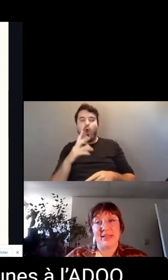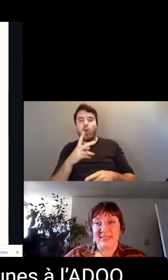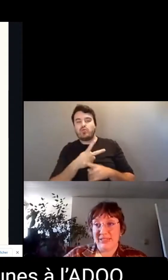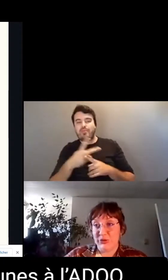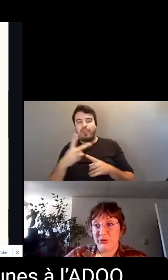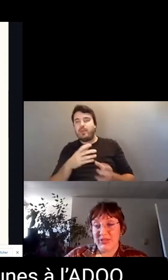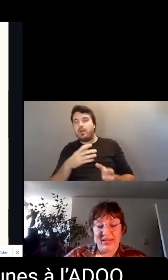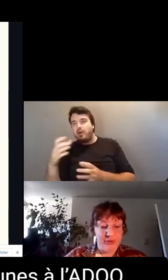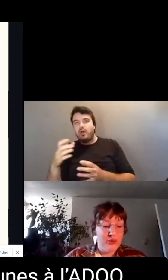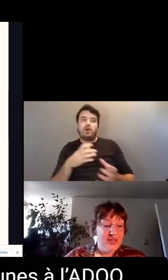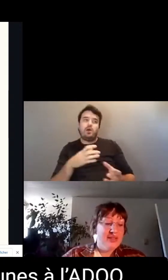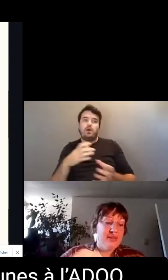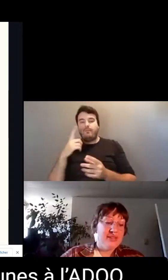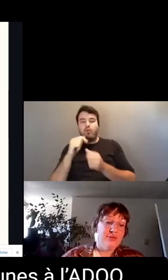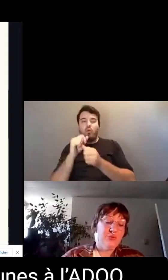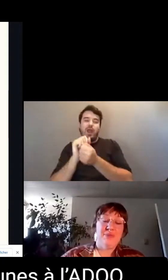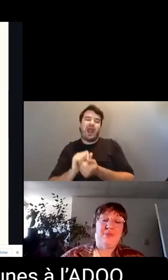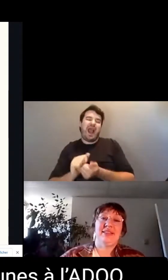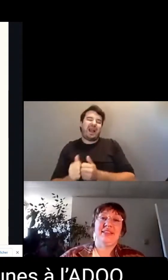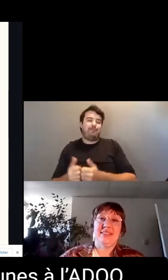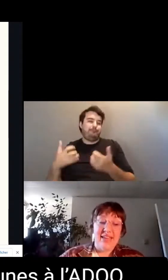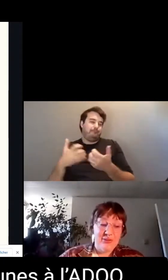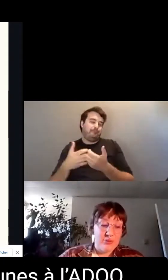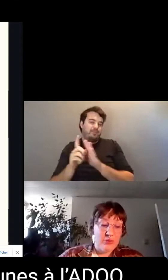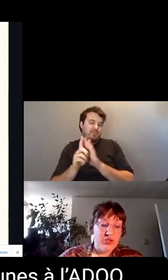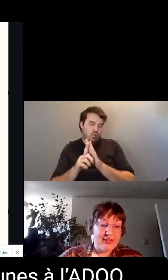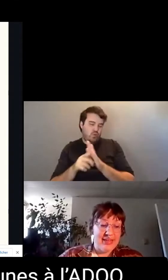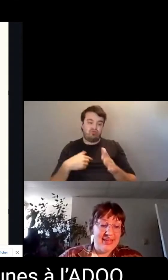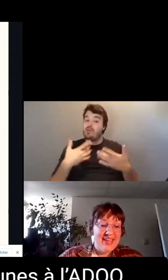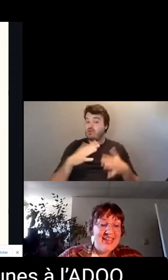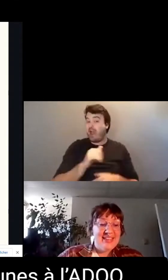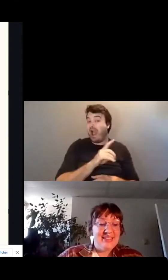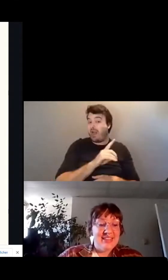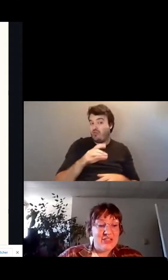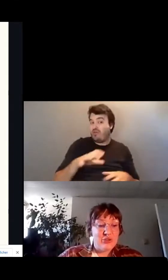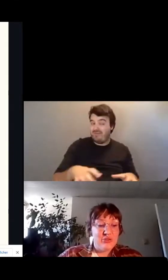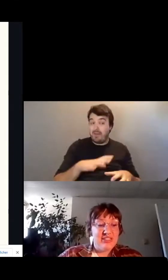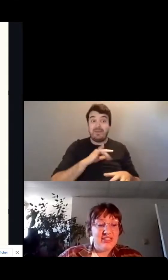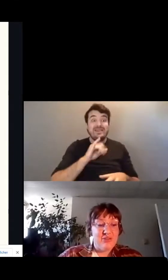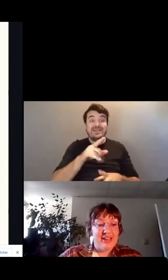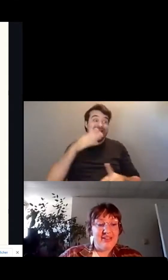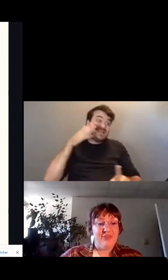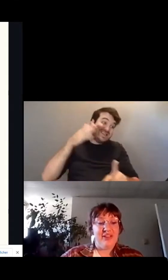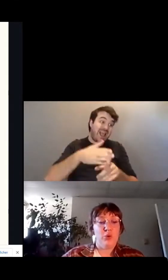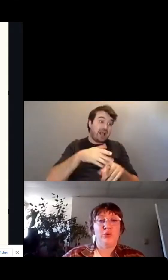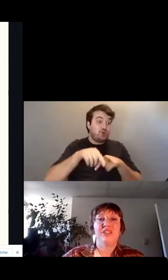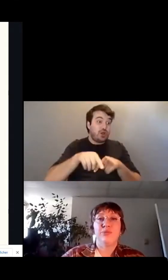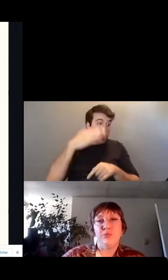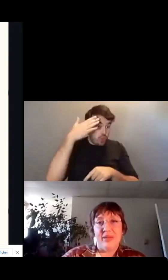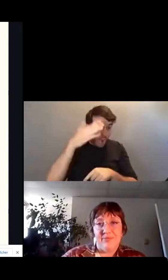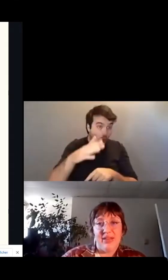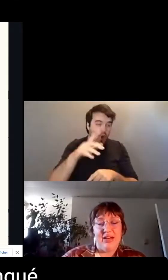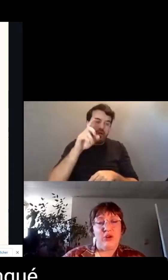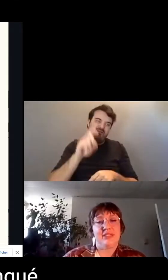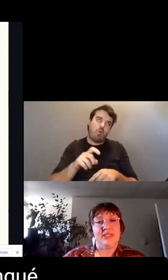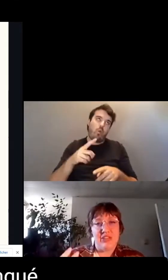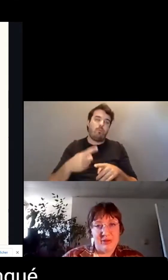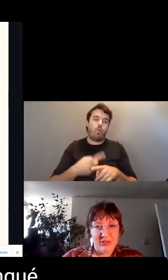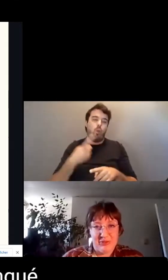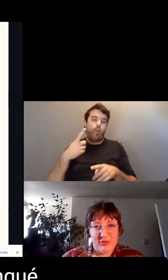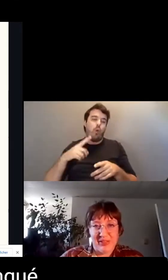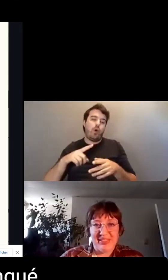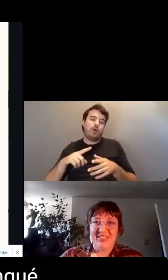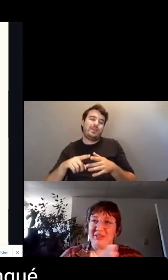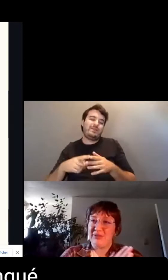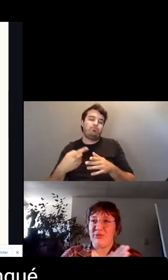déjà parti quelques-unes à l'ado, mais si vous les partez directement au jardin, c'est quelque chose qui devrait être fait au début mai. Alors, si jamais